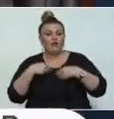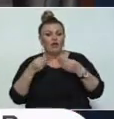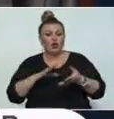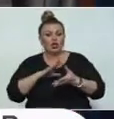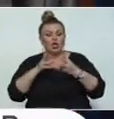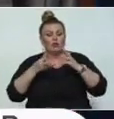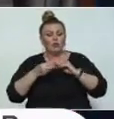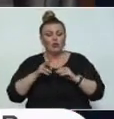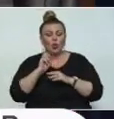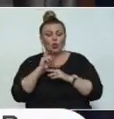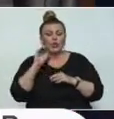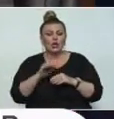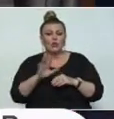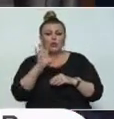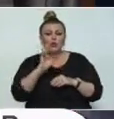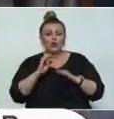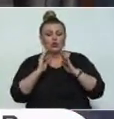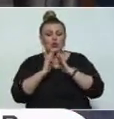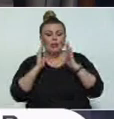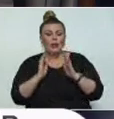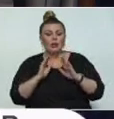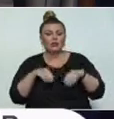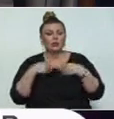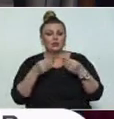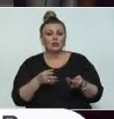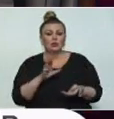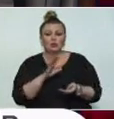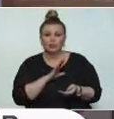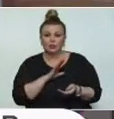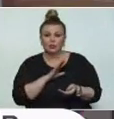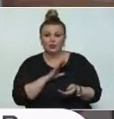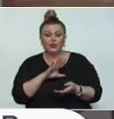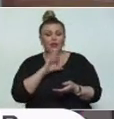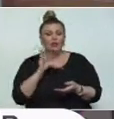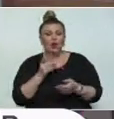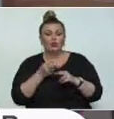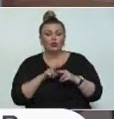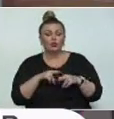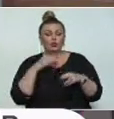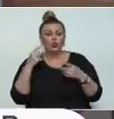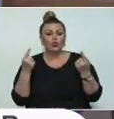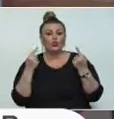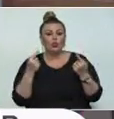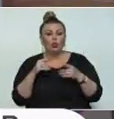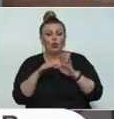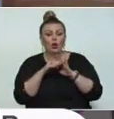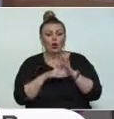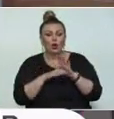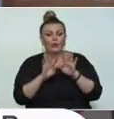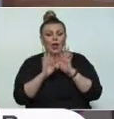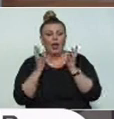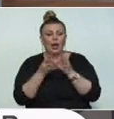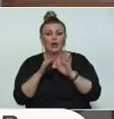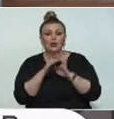Ümumilikdə 12500-dən artıq mənzilin deyək ki, bu insanlara təqdim olunubdur. Və bu çox böyük proqramdır, çox əhatəli proqramdır